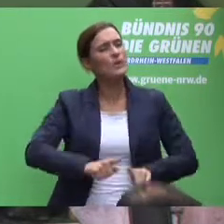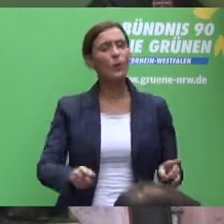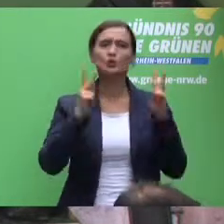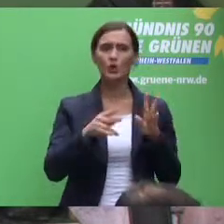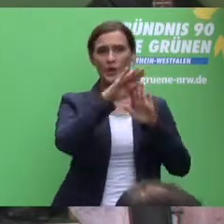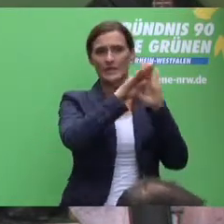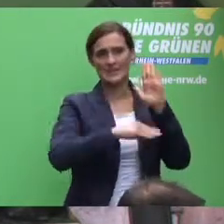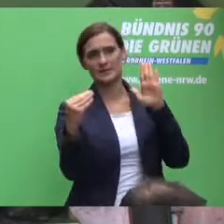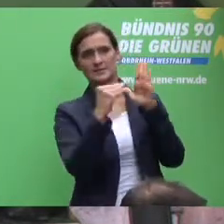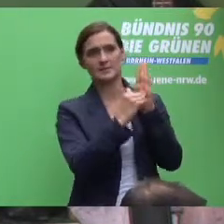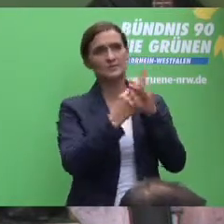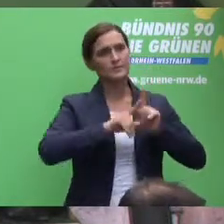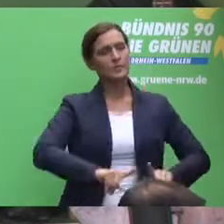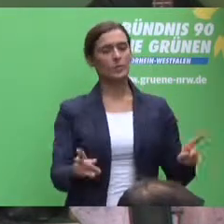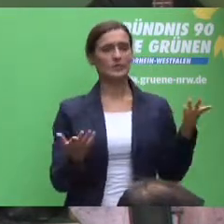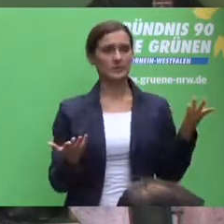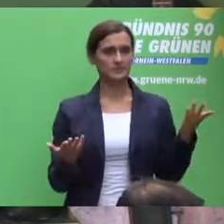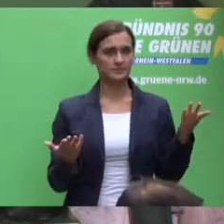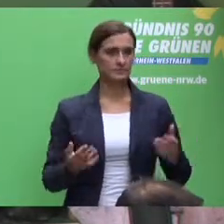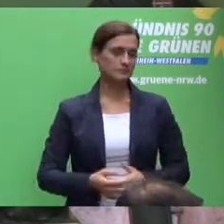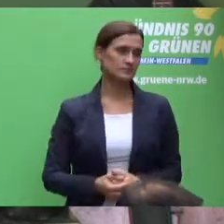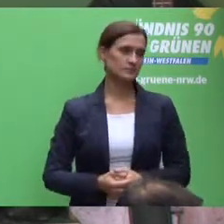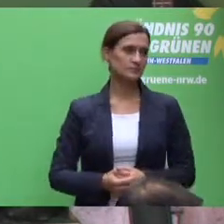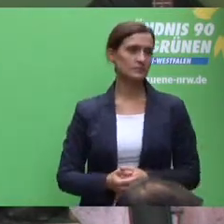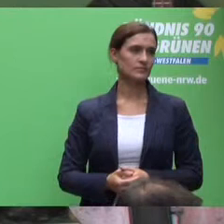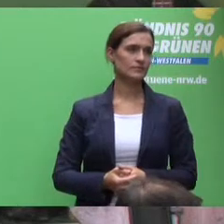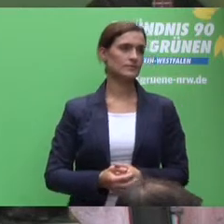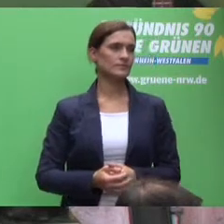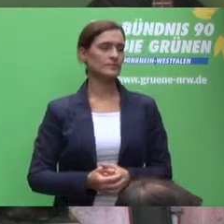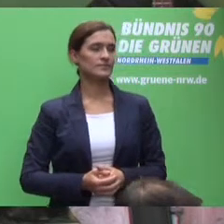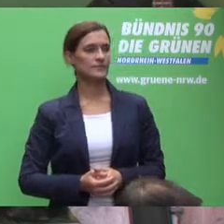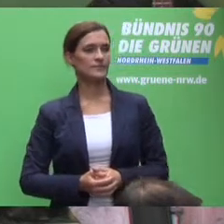ist. Und es bedurfte